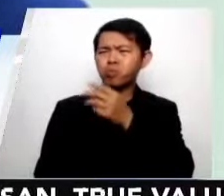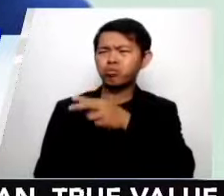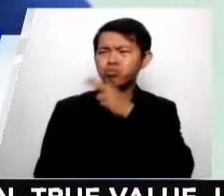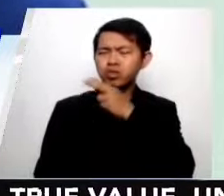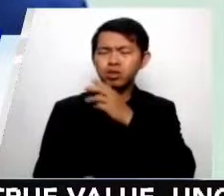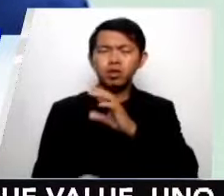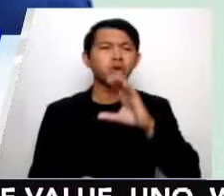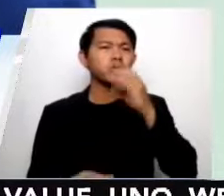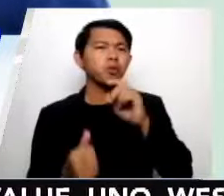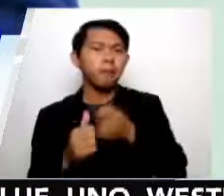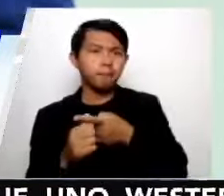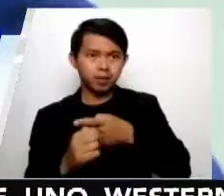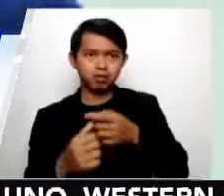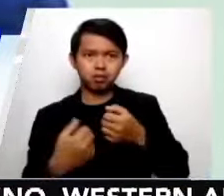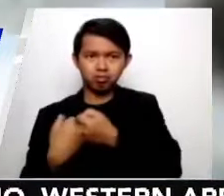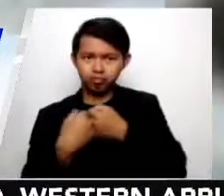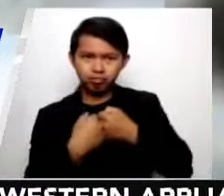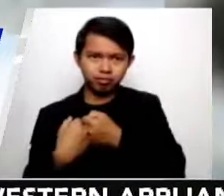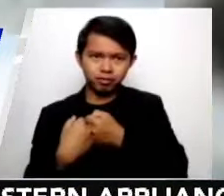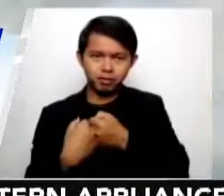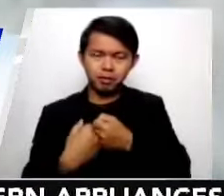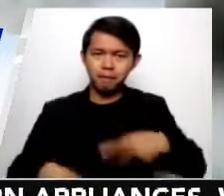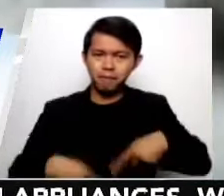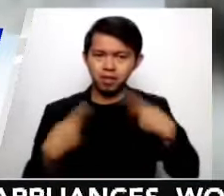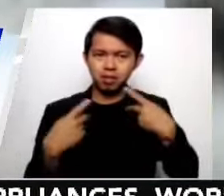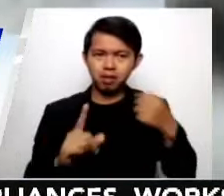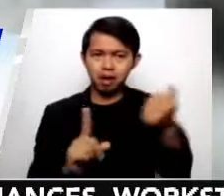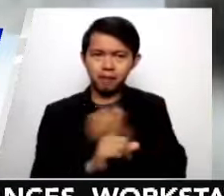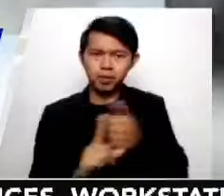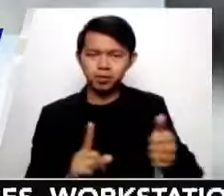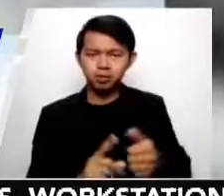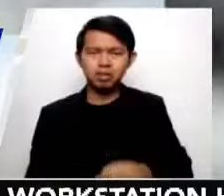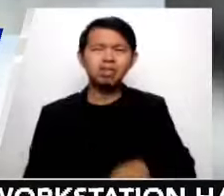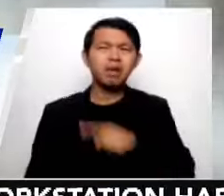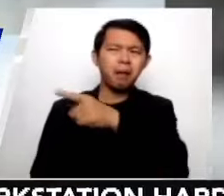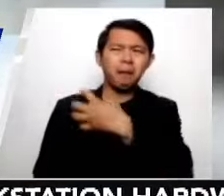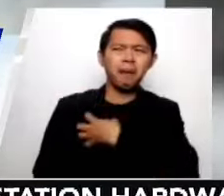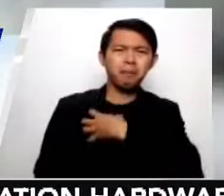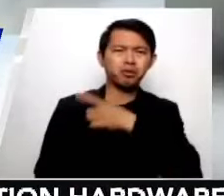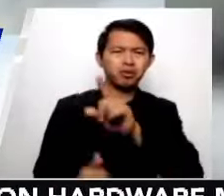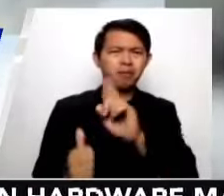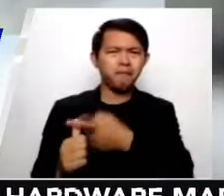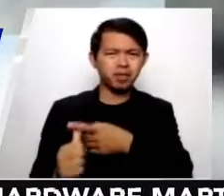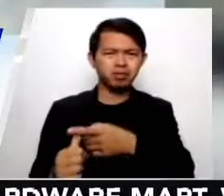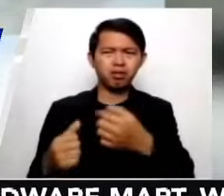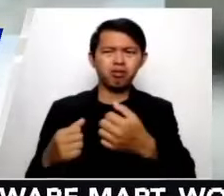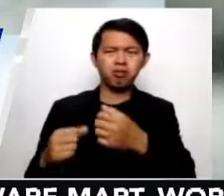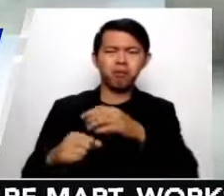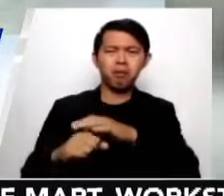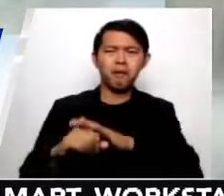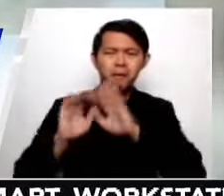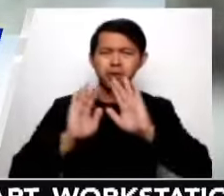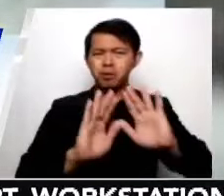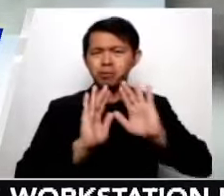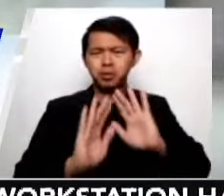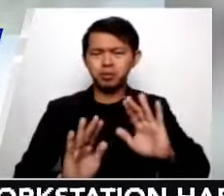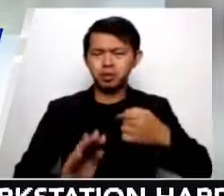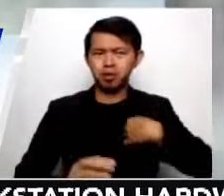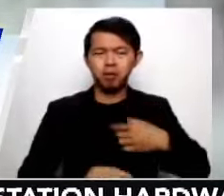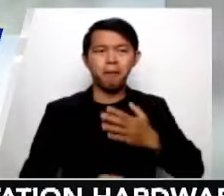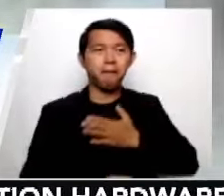physical? Sila po, tinutulak niya po ako. Yung manugang ko, hinarang siya. Sinampal niya yung manugang ko, tsaka yung anak ko